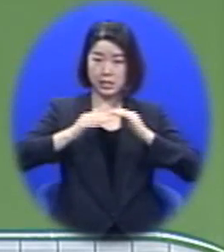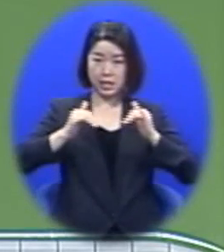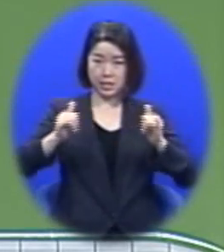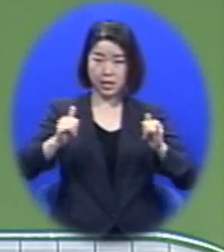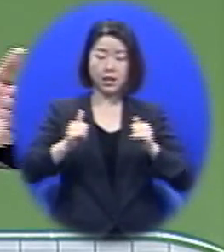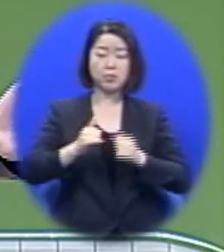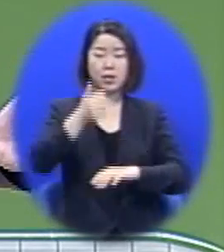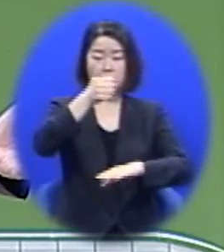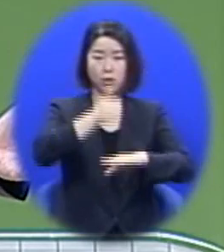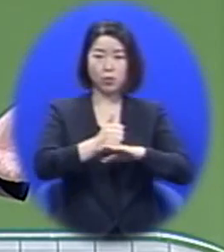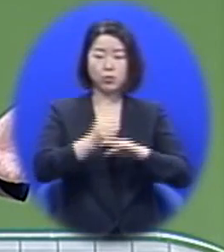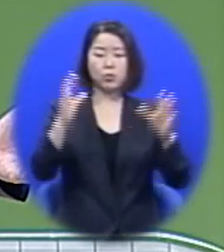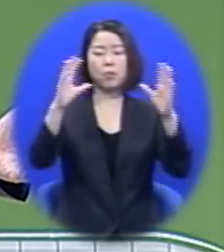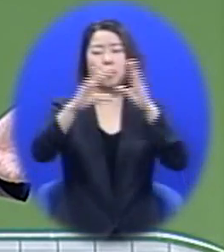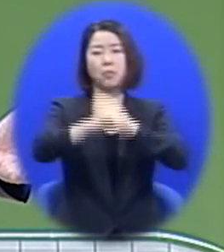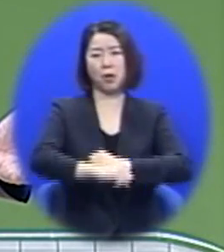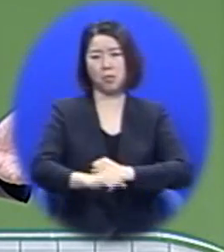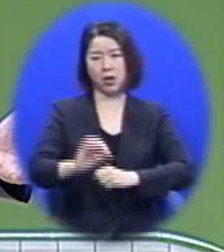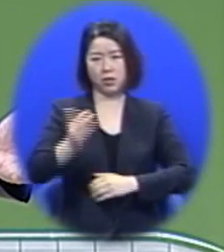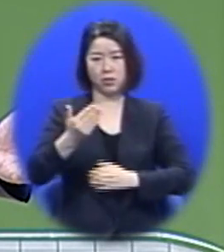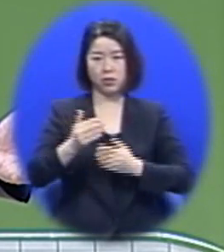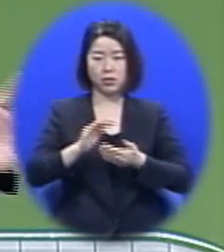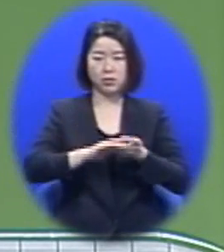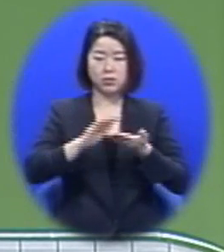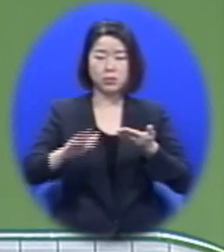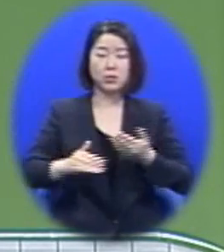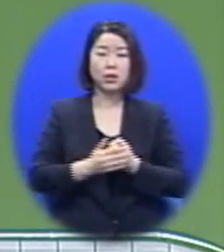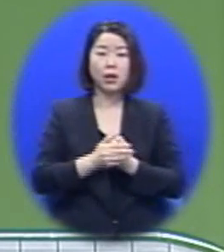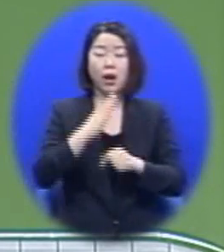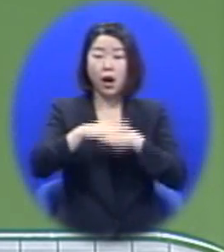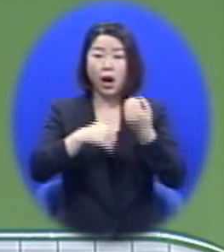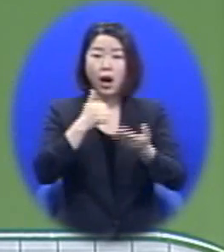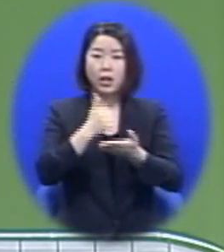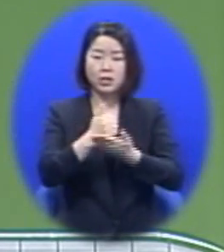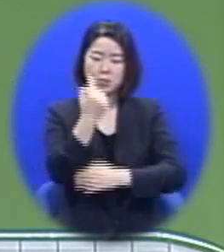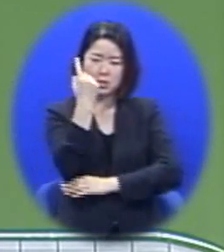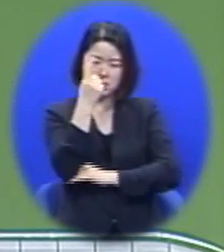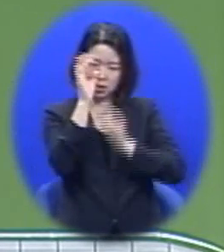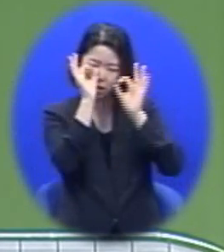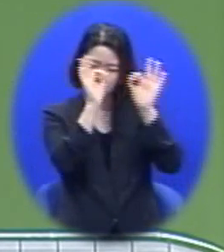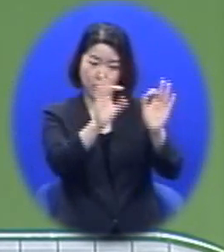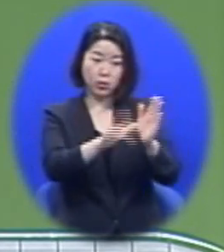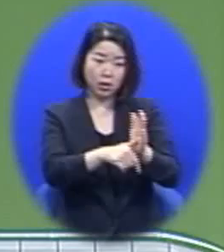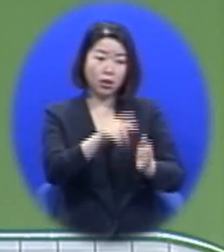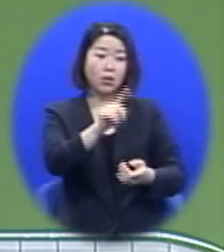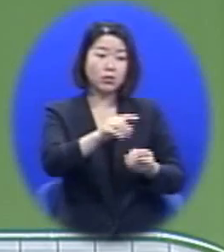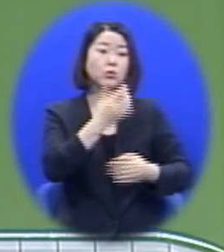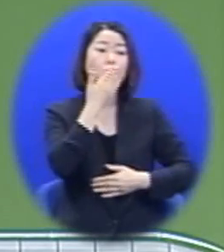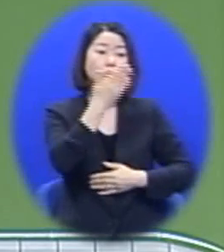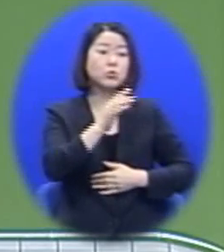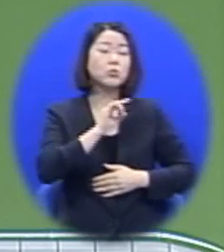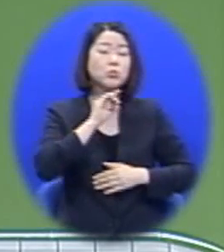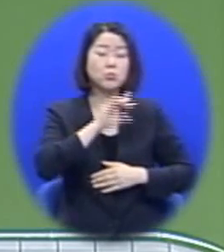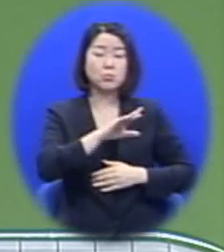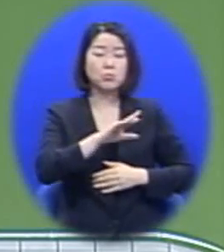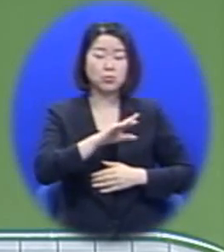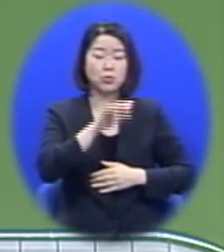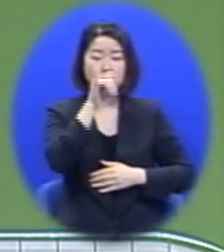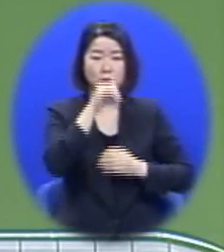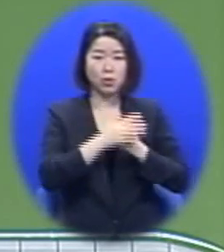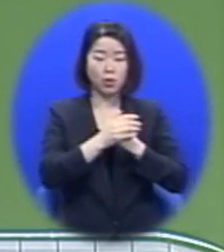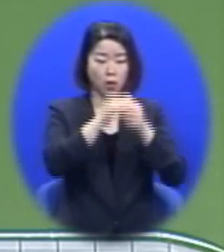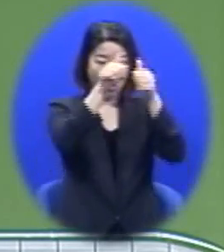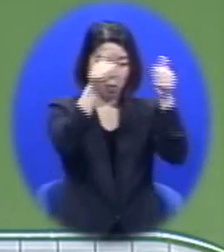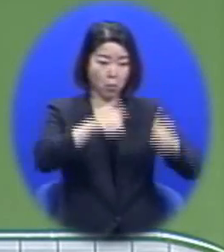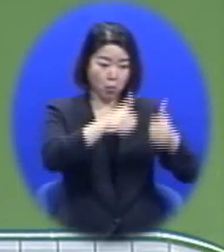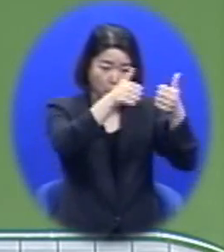결국은 멸망했습니다. 하나님이 지켜만 보실 때는 그럴 수밖에 없는 것입니다. 우상 숭배에